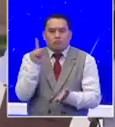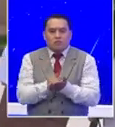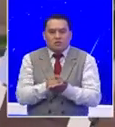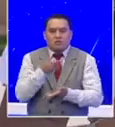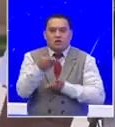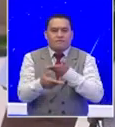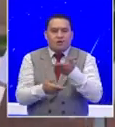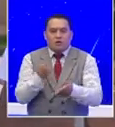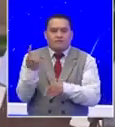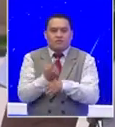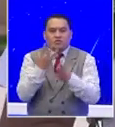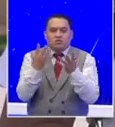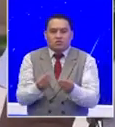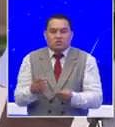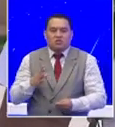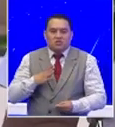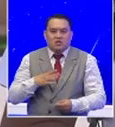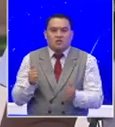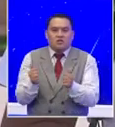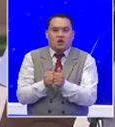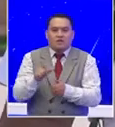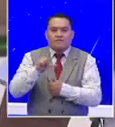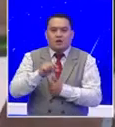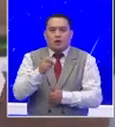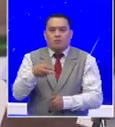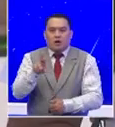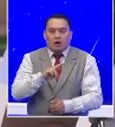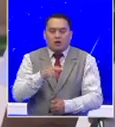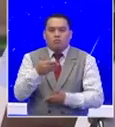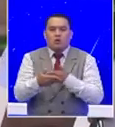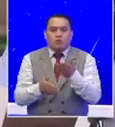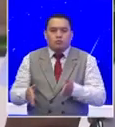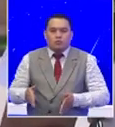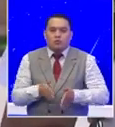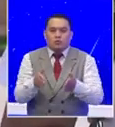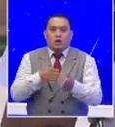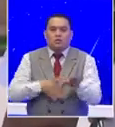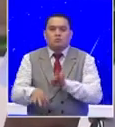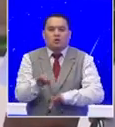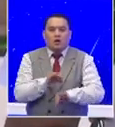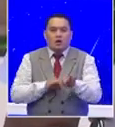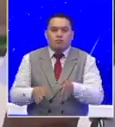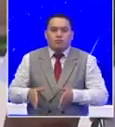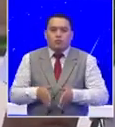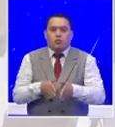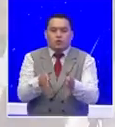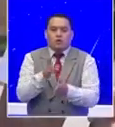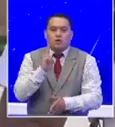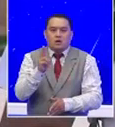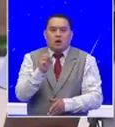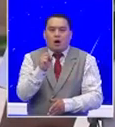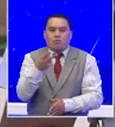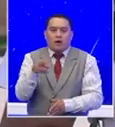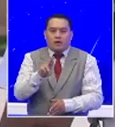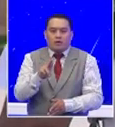сходить хоть раз в жизни, побывать у мавзолея великого Абая, пройтись по пути. Поэтому наш проект называется «Путь к Абаю».